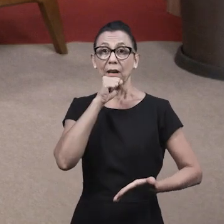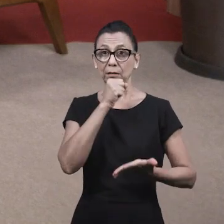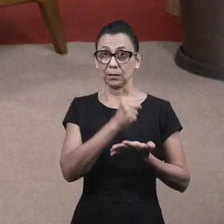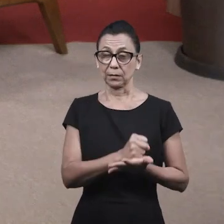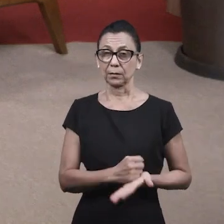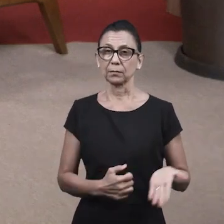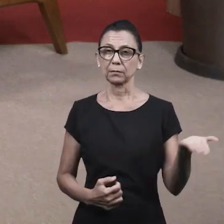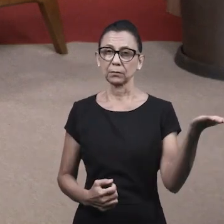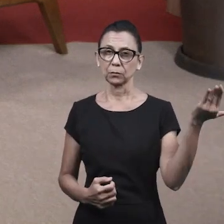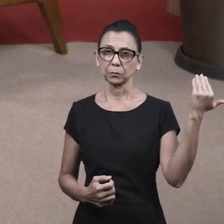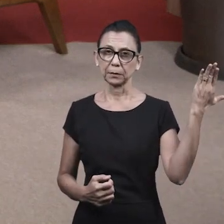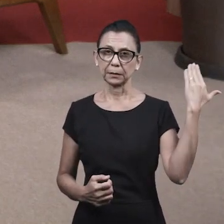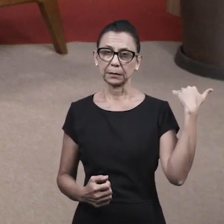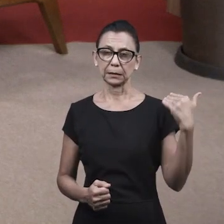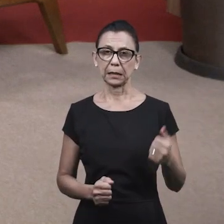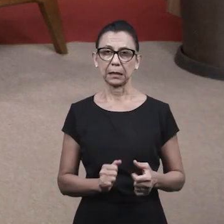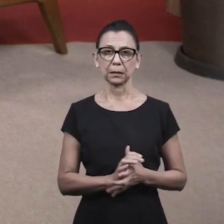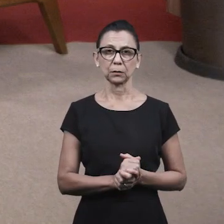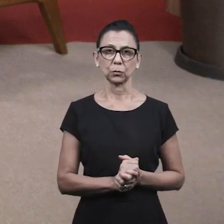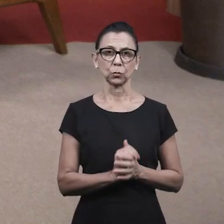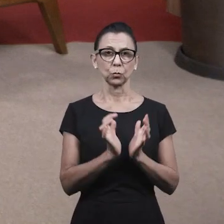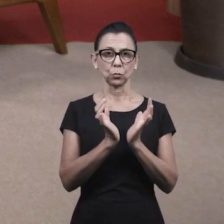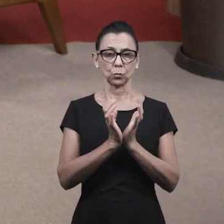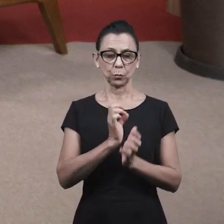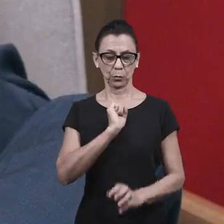passé, Daniel, à l'Ancien Testament,